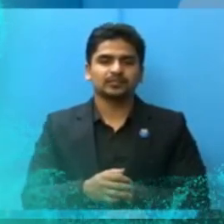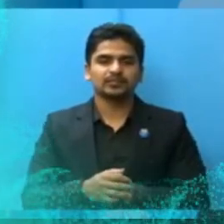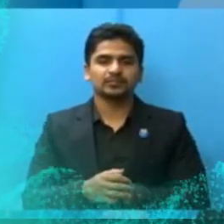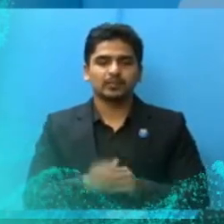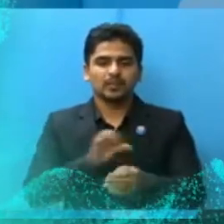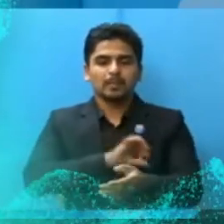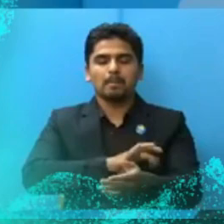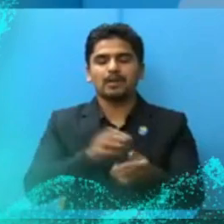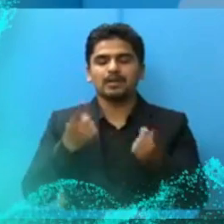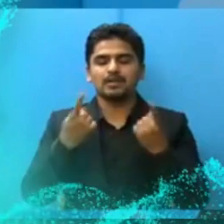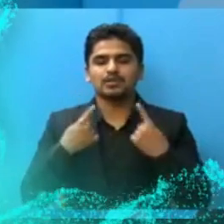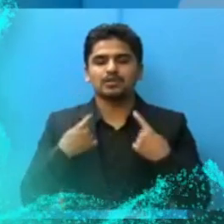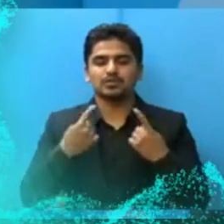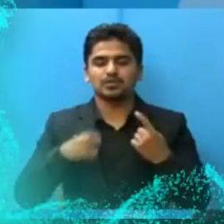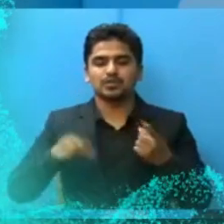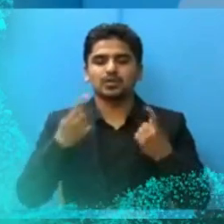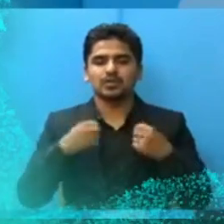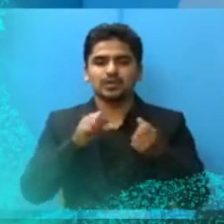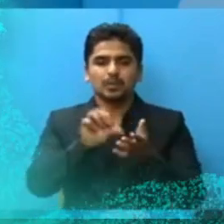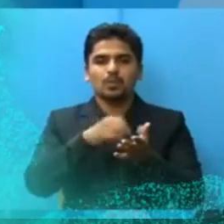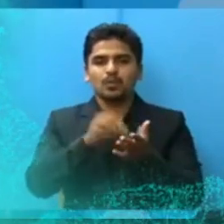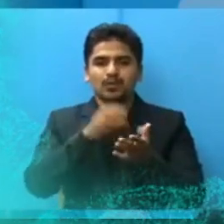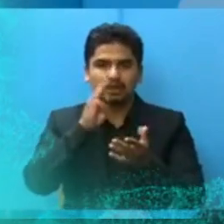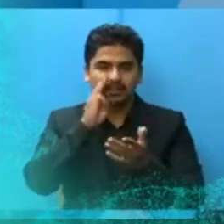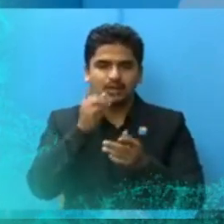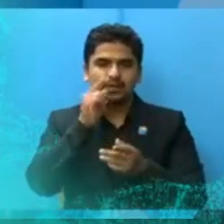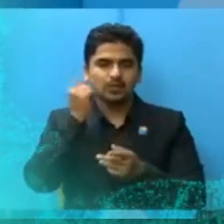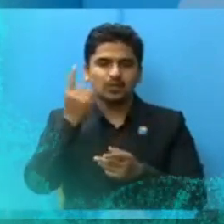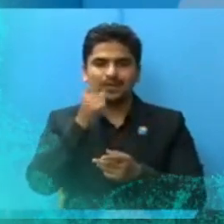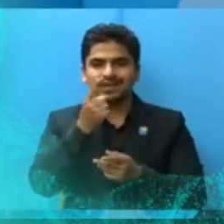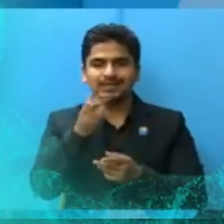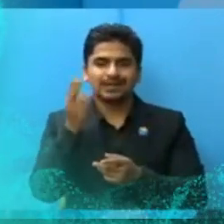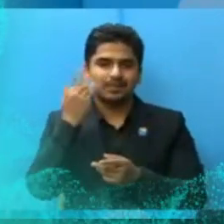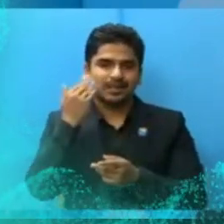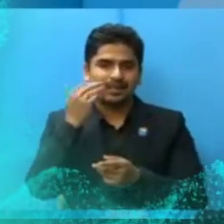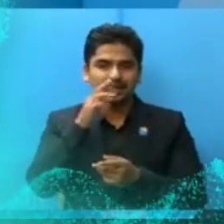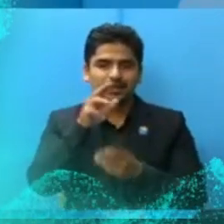गोर्खा प्रादेशिक जनस्वास्थ्य प्रयोगशाला पोखरामा गोर्खाको